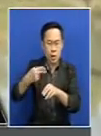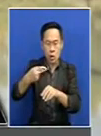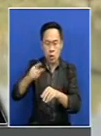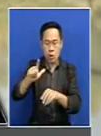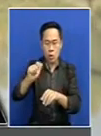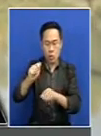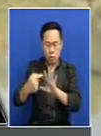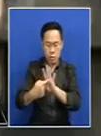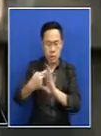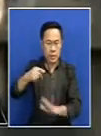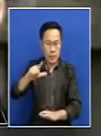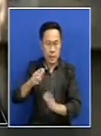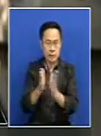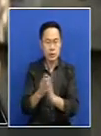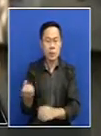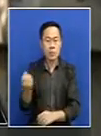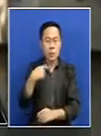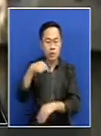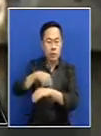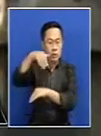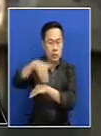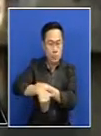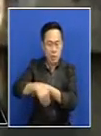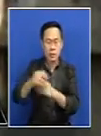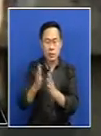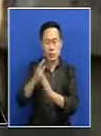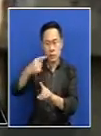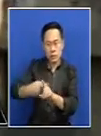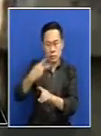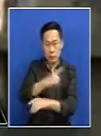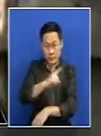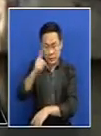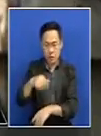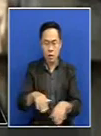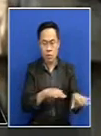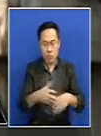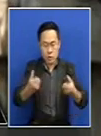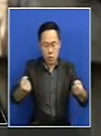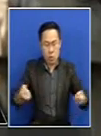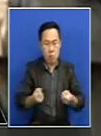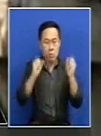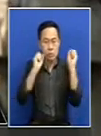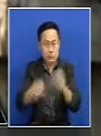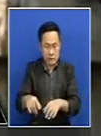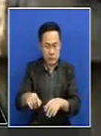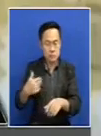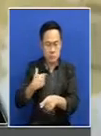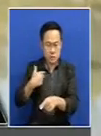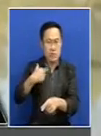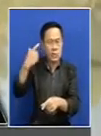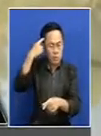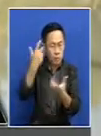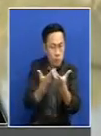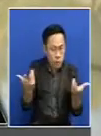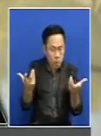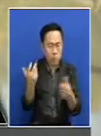ายอาตูได้มาอย่างที่บริเวณแห่งนี้ในช่วงบ่ายของวันที่1กุมภาพันธ์พร้อมกับนำสิ่งของซึ่งคาดว่าอาจจะเป็น